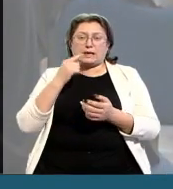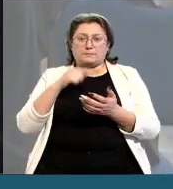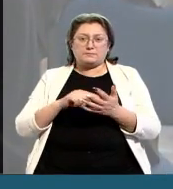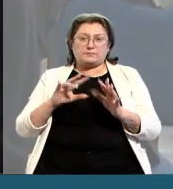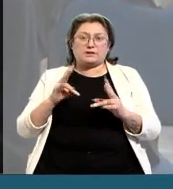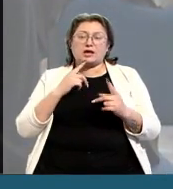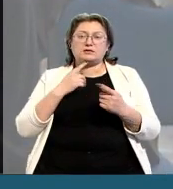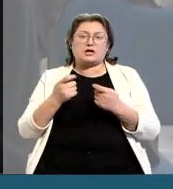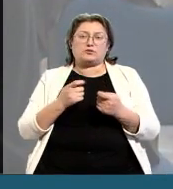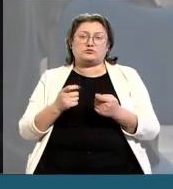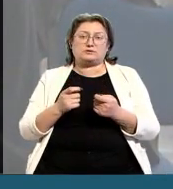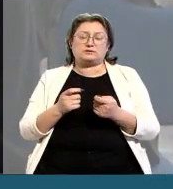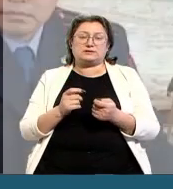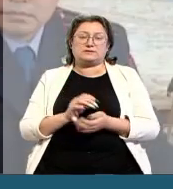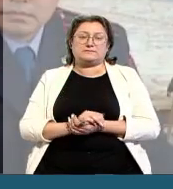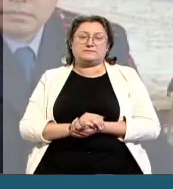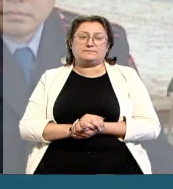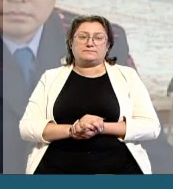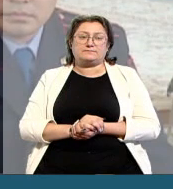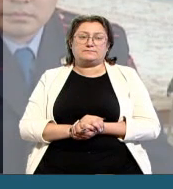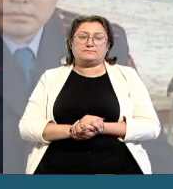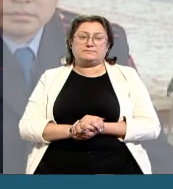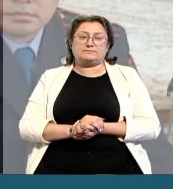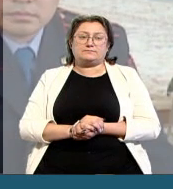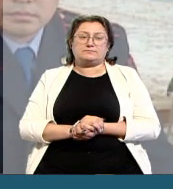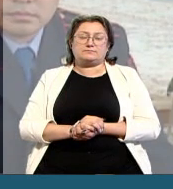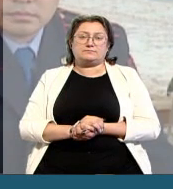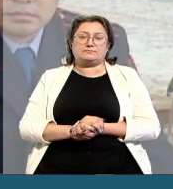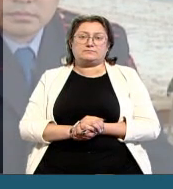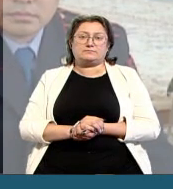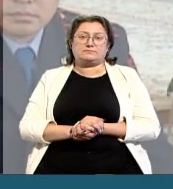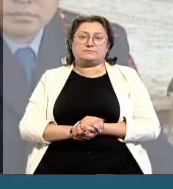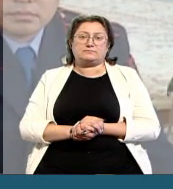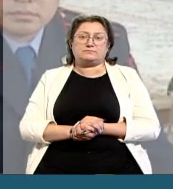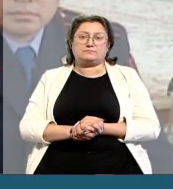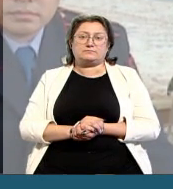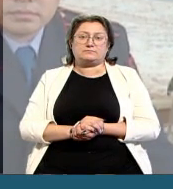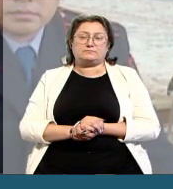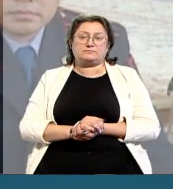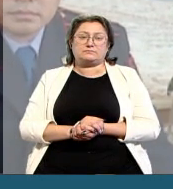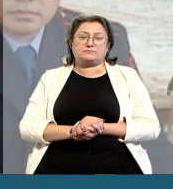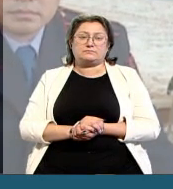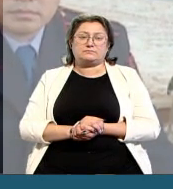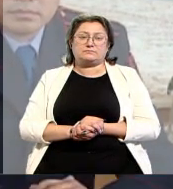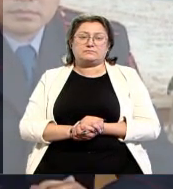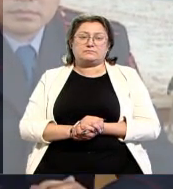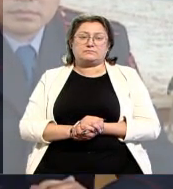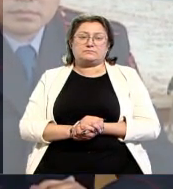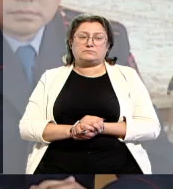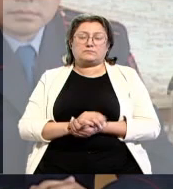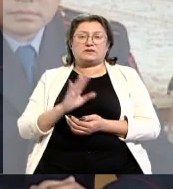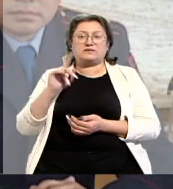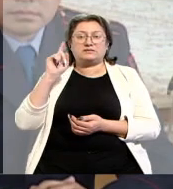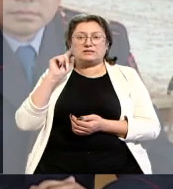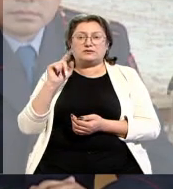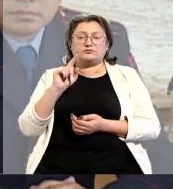шараларын сақтанбауы, дейді сала мамандары. Вы знаете, что по камерам видеонаблюдения можно выявить любое